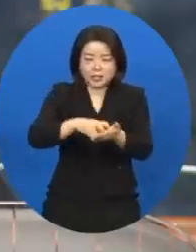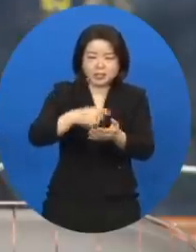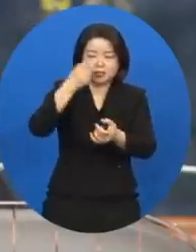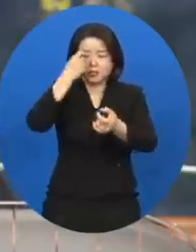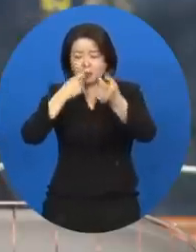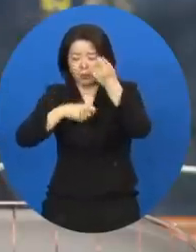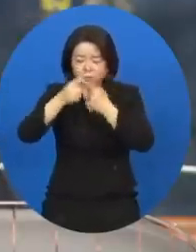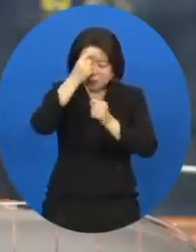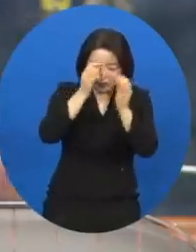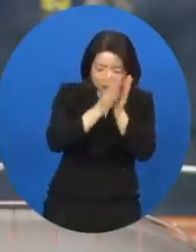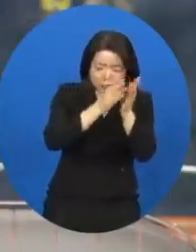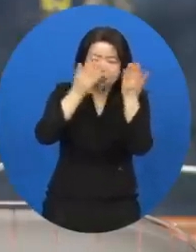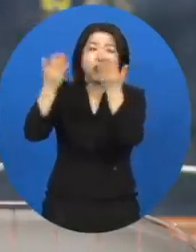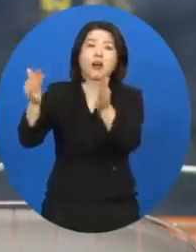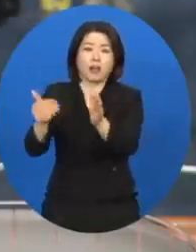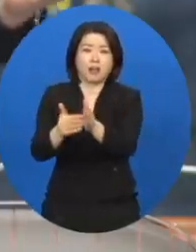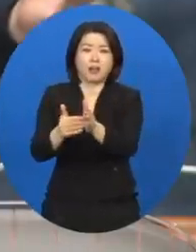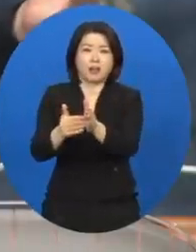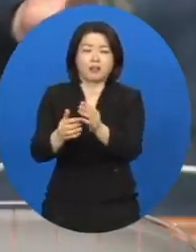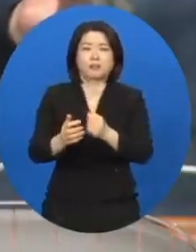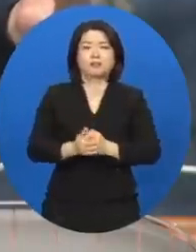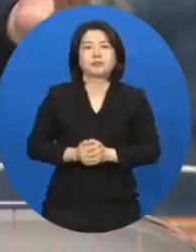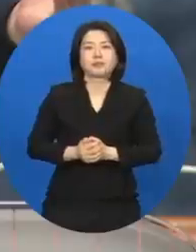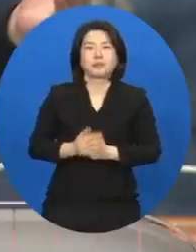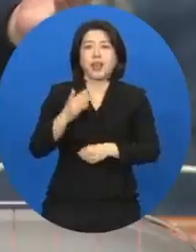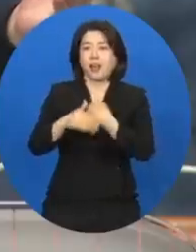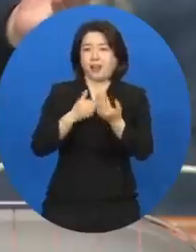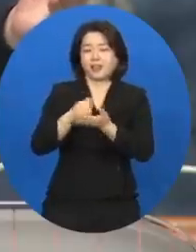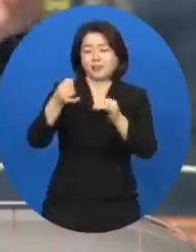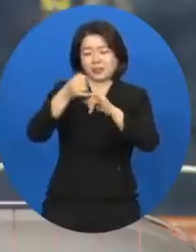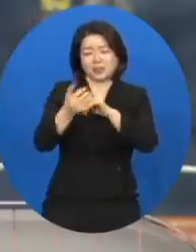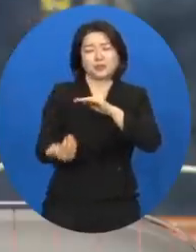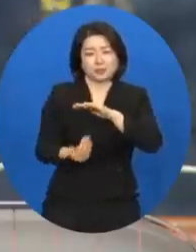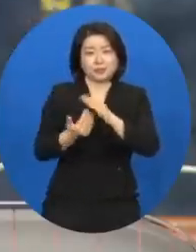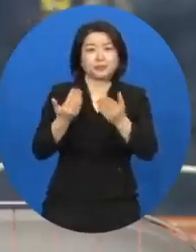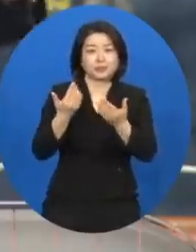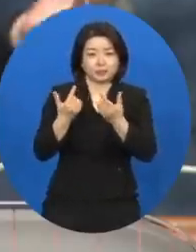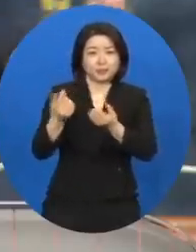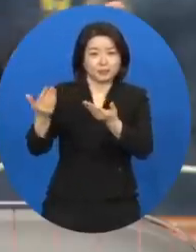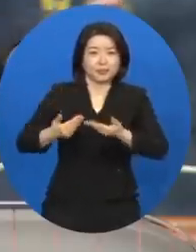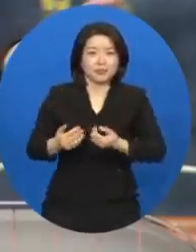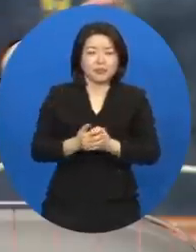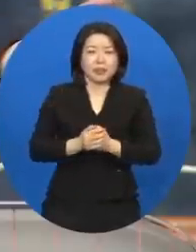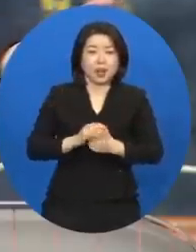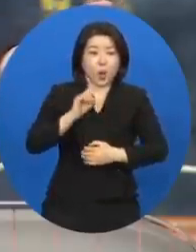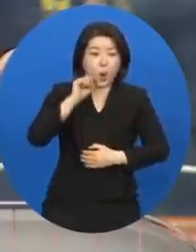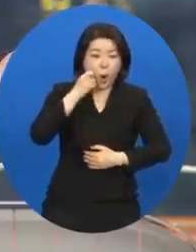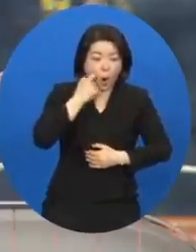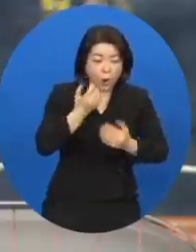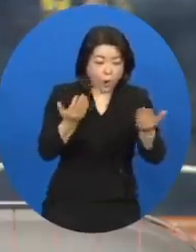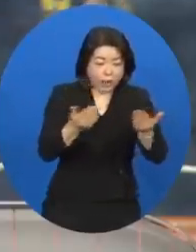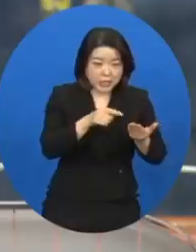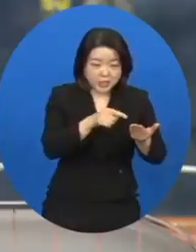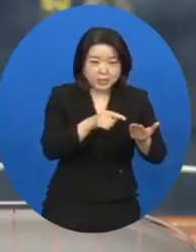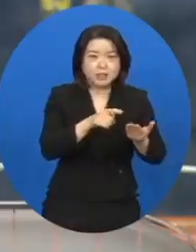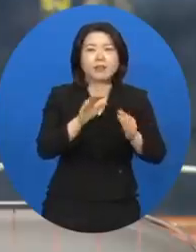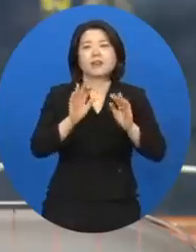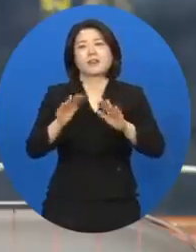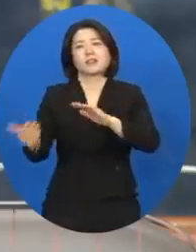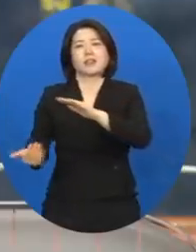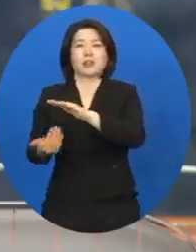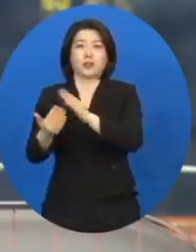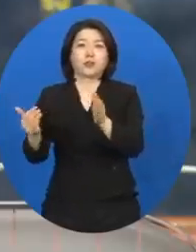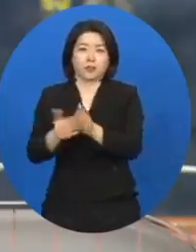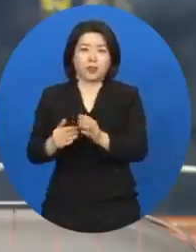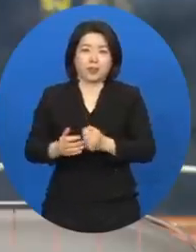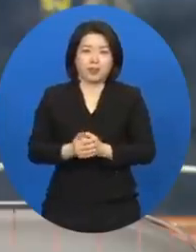기도했다니까. 하나님은 약속을 지키셨어요. 불가능할 것 같은 일이 이루어졌어요. 이제 우리에게는